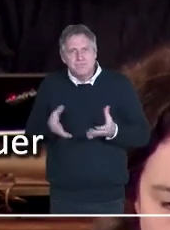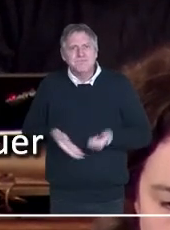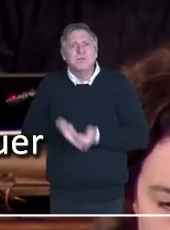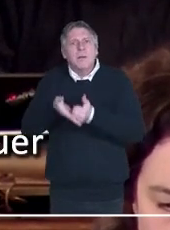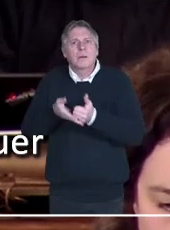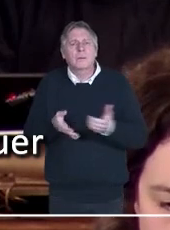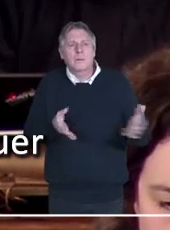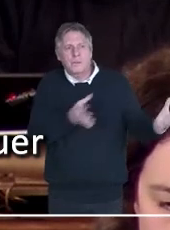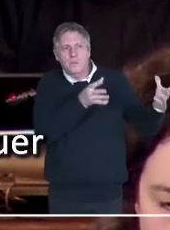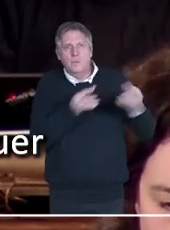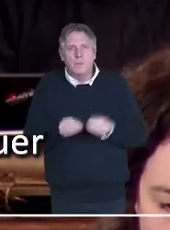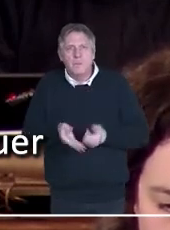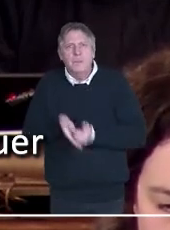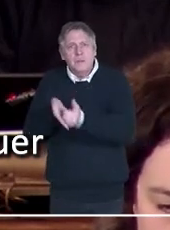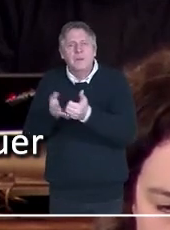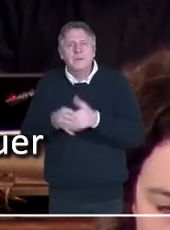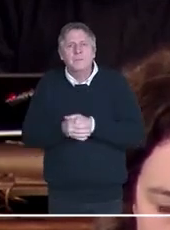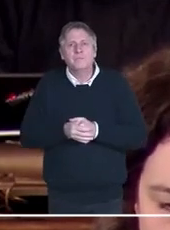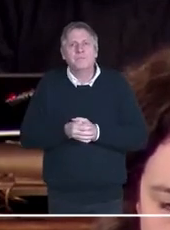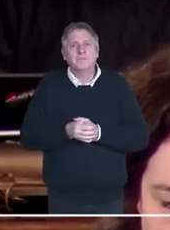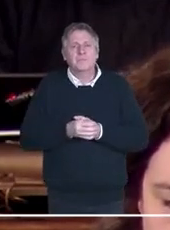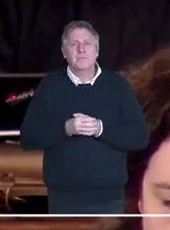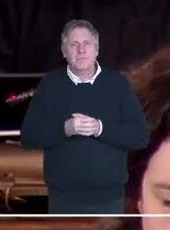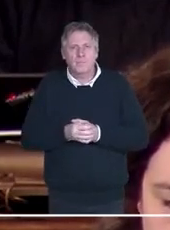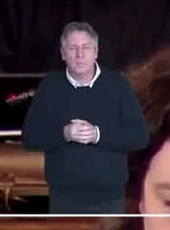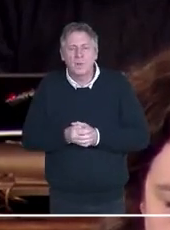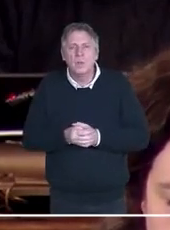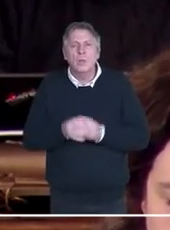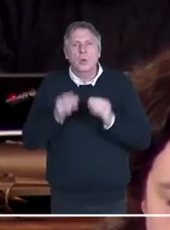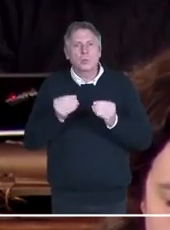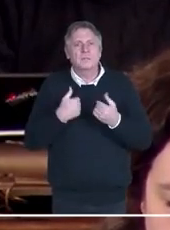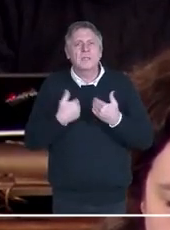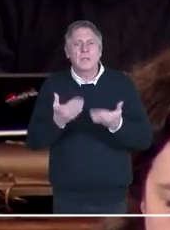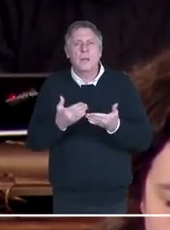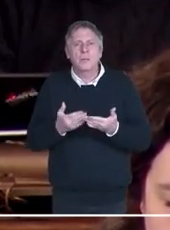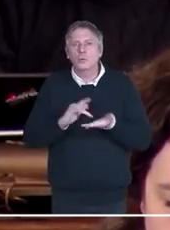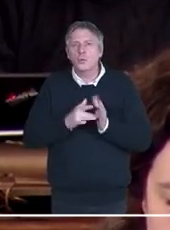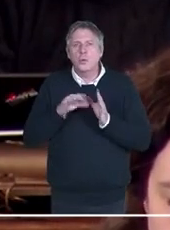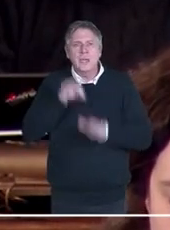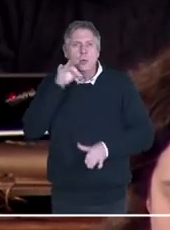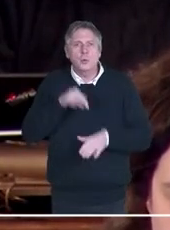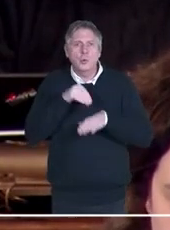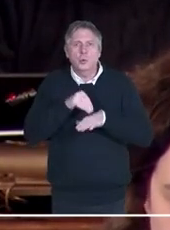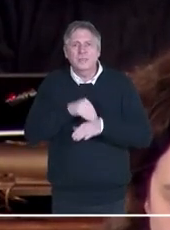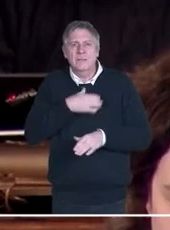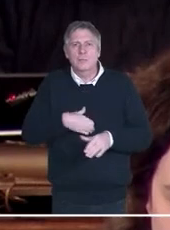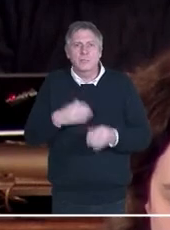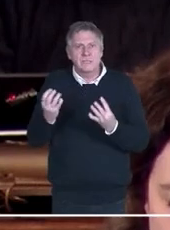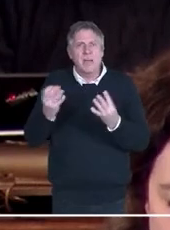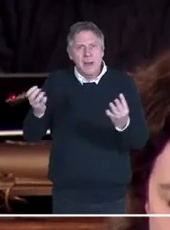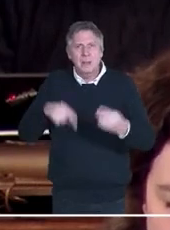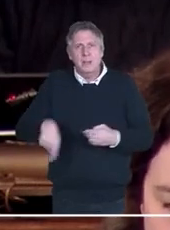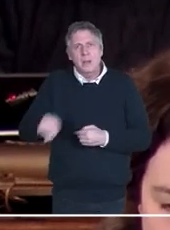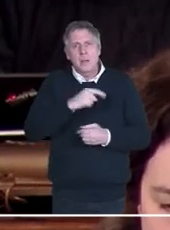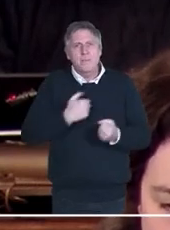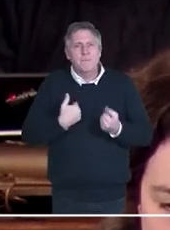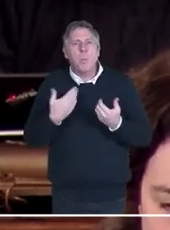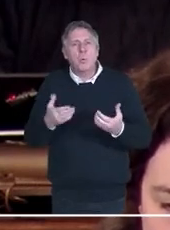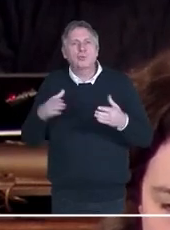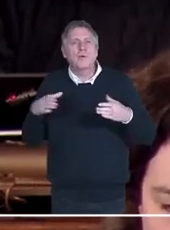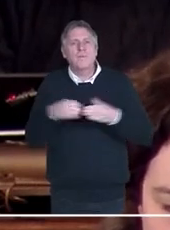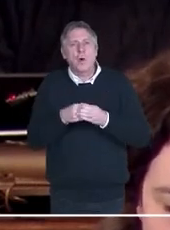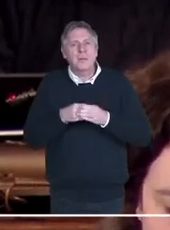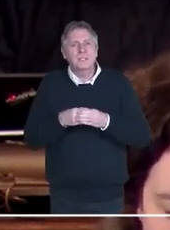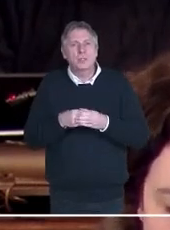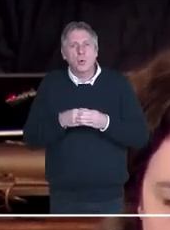simplement vous indiquer que dans ce cadre également, nous vous proposerons à l'ensemble des élus du conseil municipal une formation à la